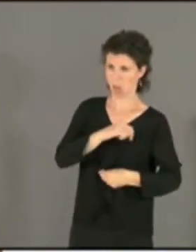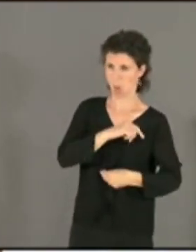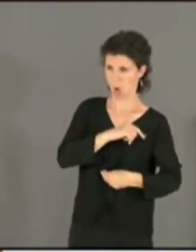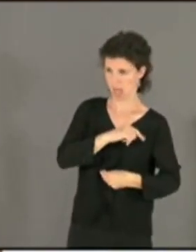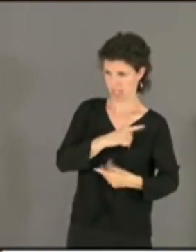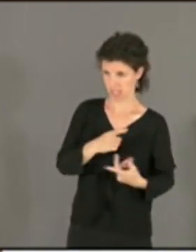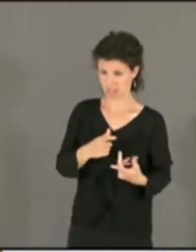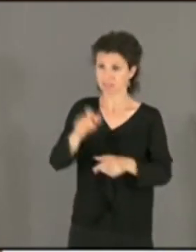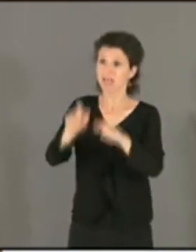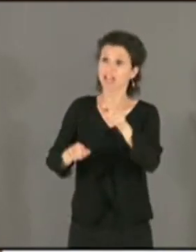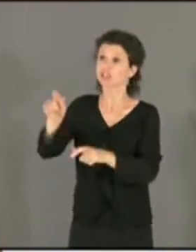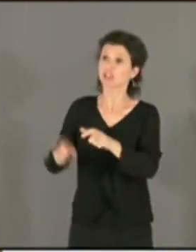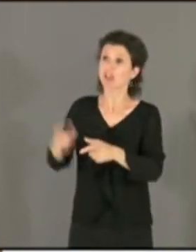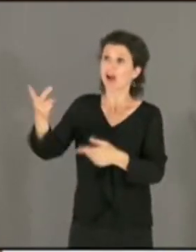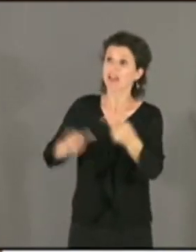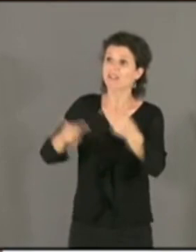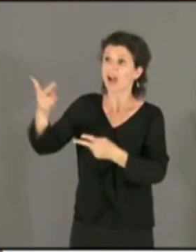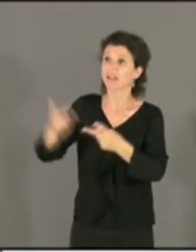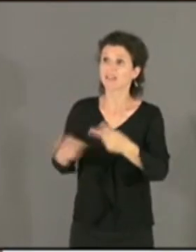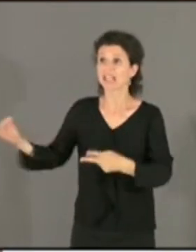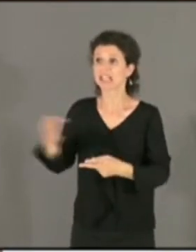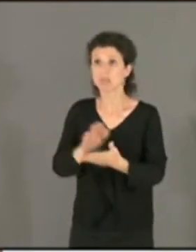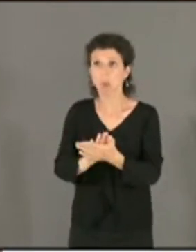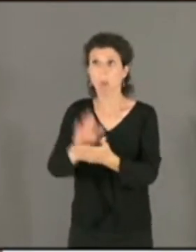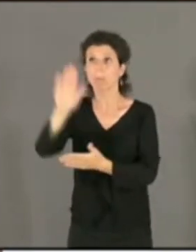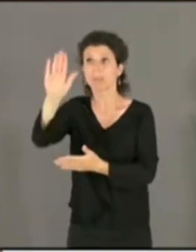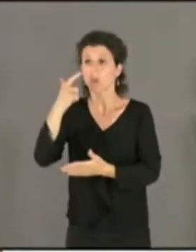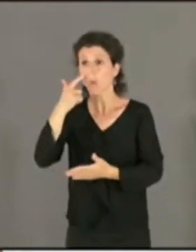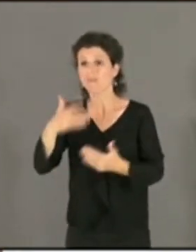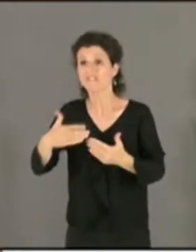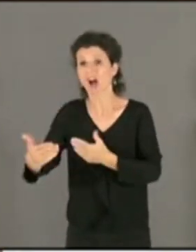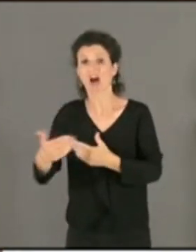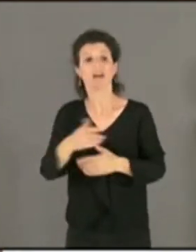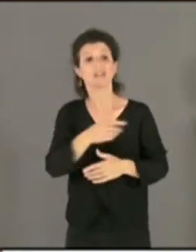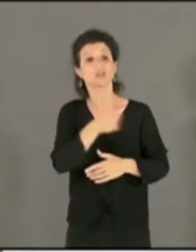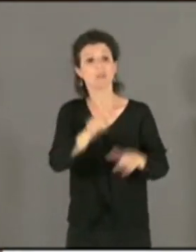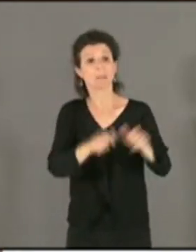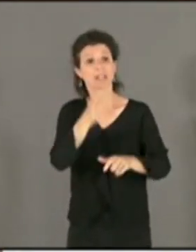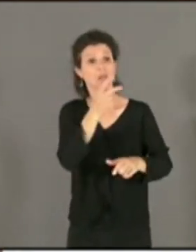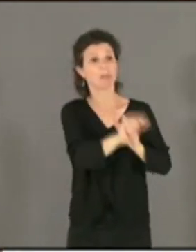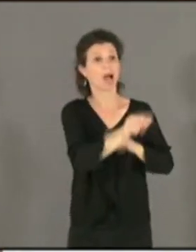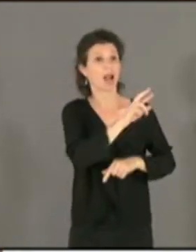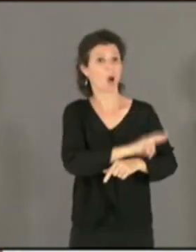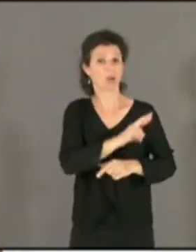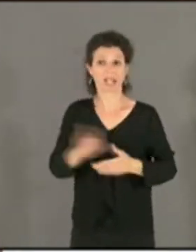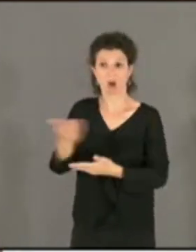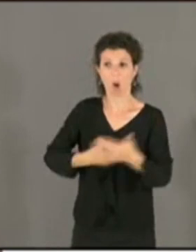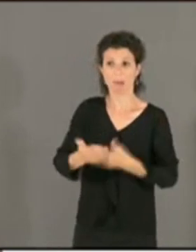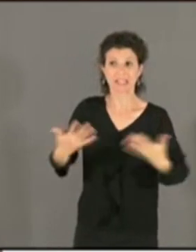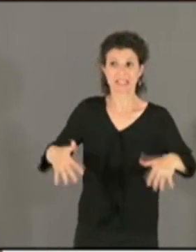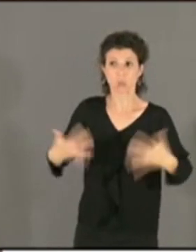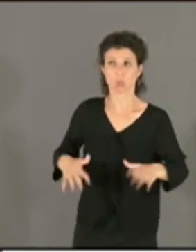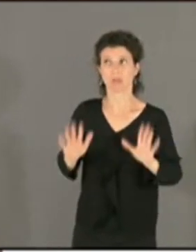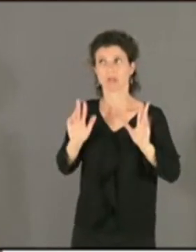sûr qu'elles ne viennent pas seulement compenser les départs à la retraite. Mais on le saura bien assez tôt. Donc voilà l'objet, monsieur le maire, mes chers